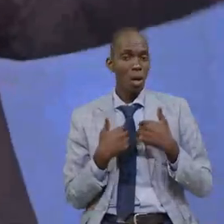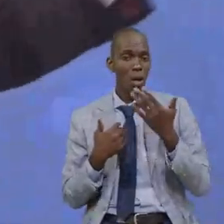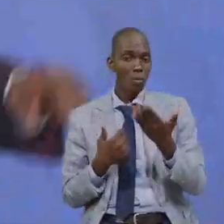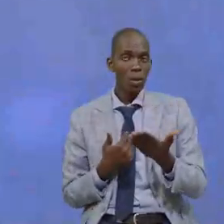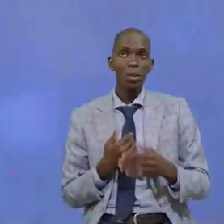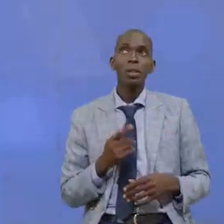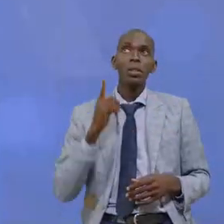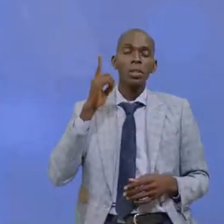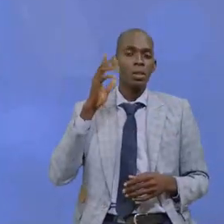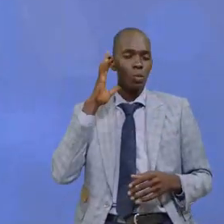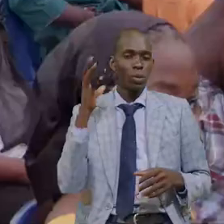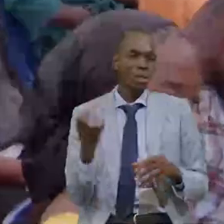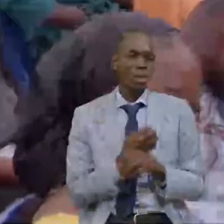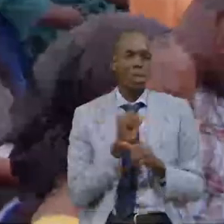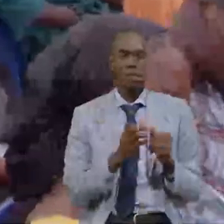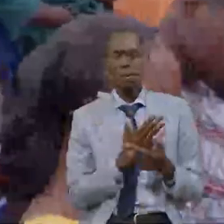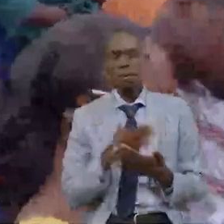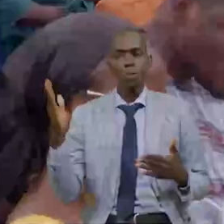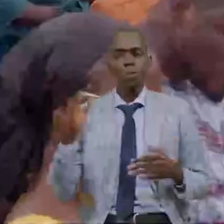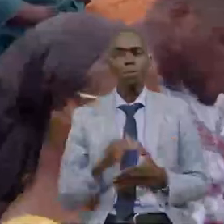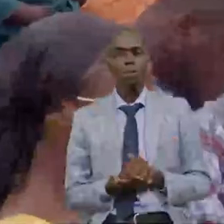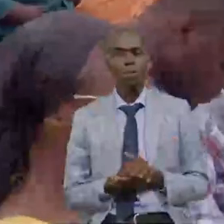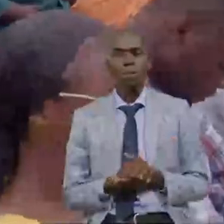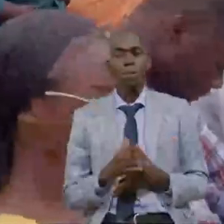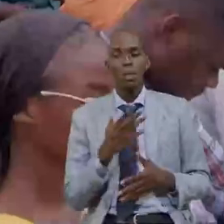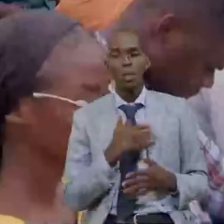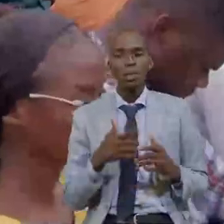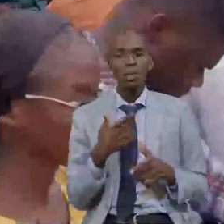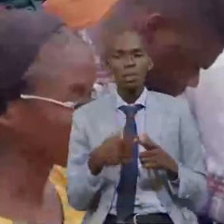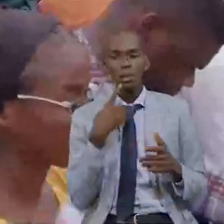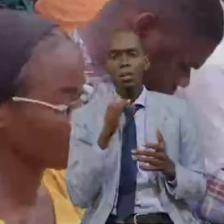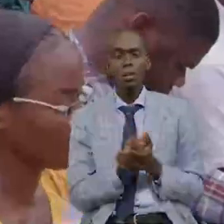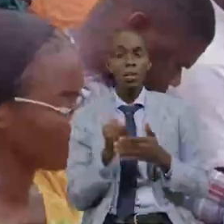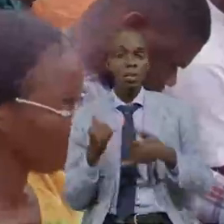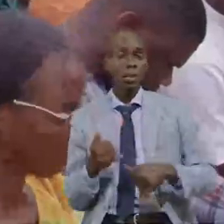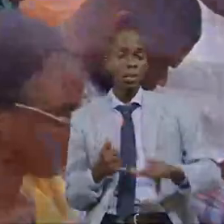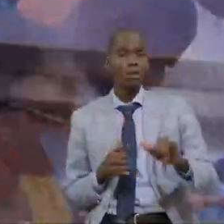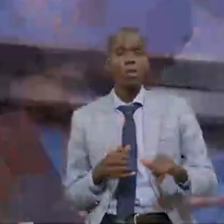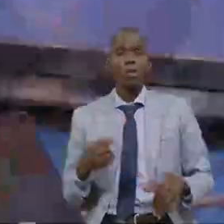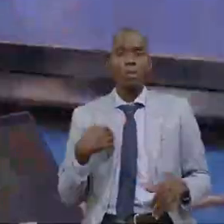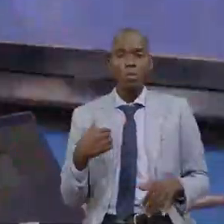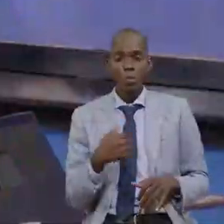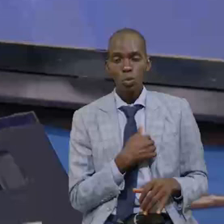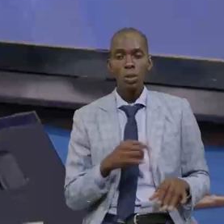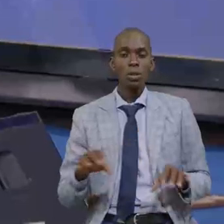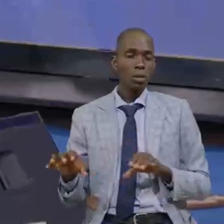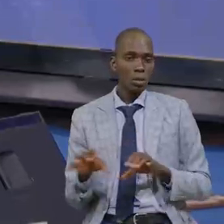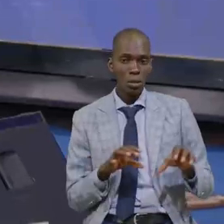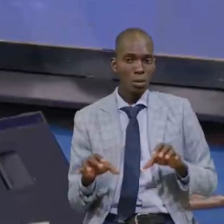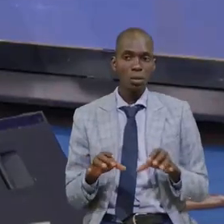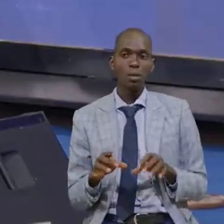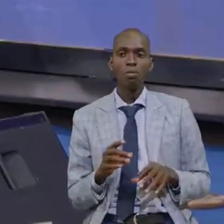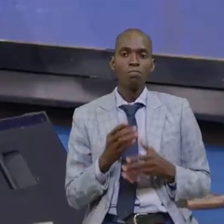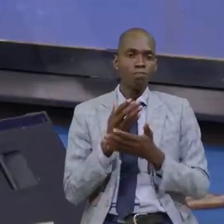Est-ce que tu as des douleurs là-bas? Il va tout porter. On dit, et nous l'avons considéré comme